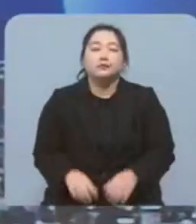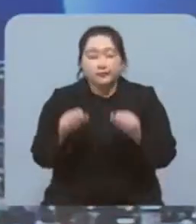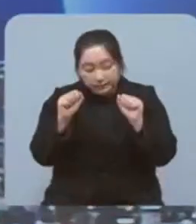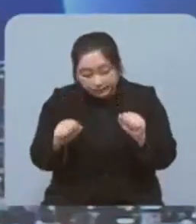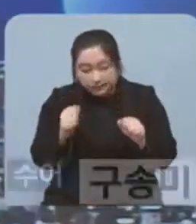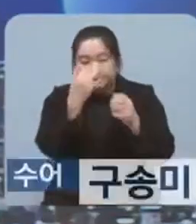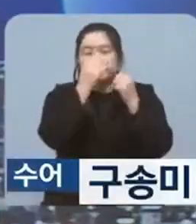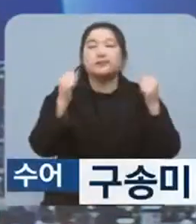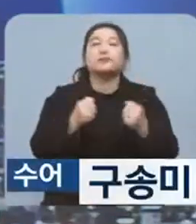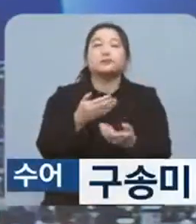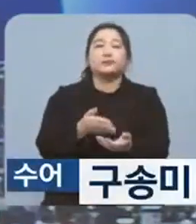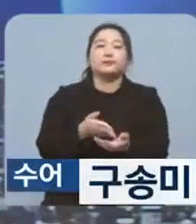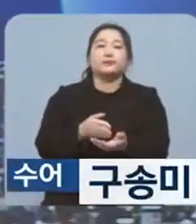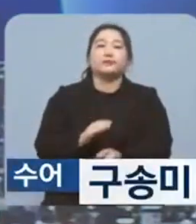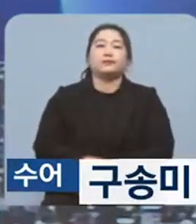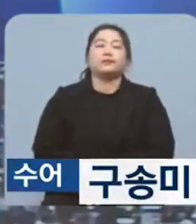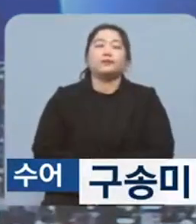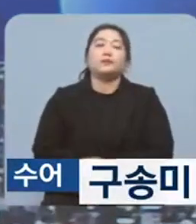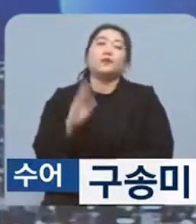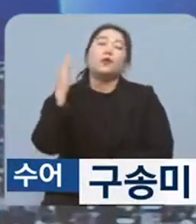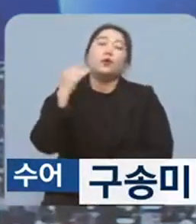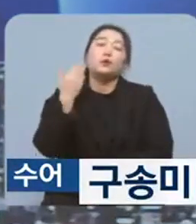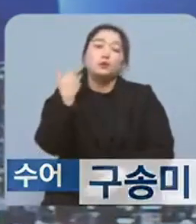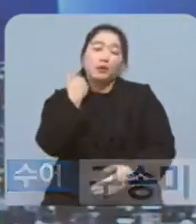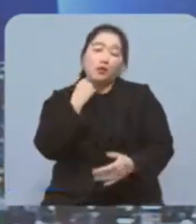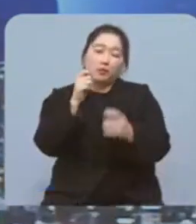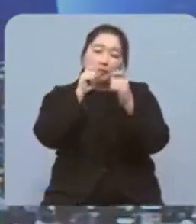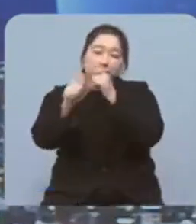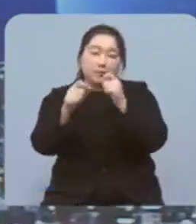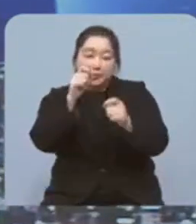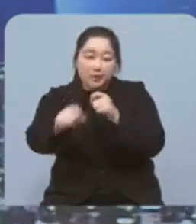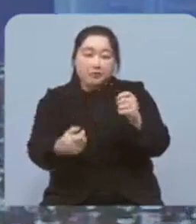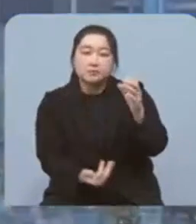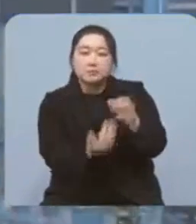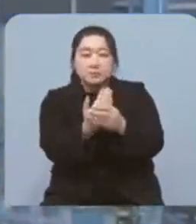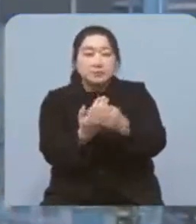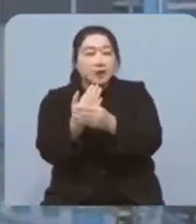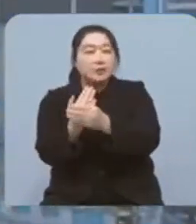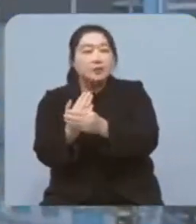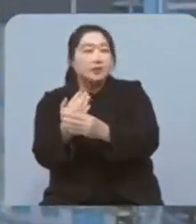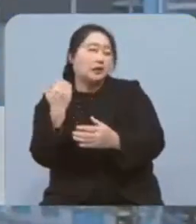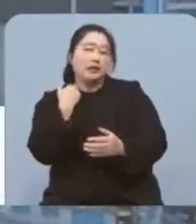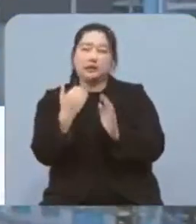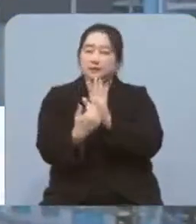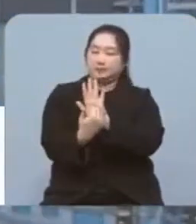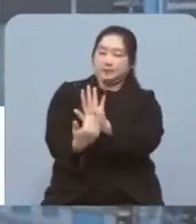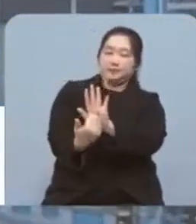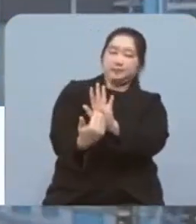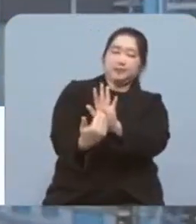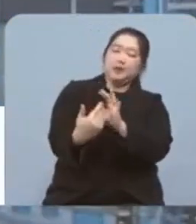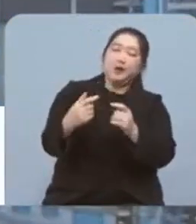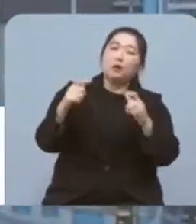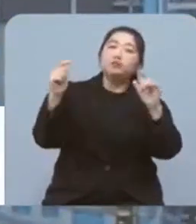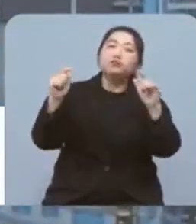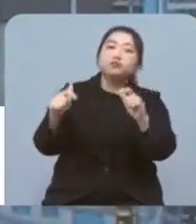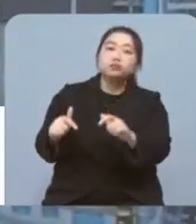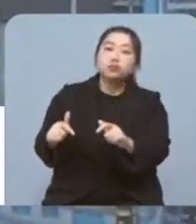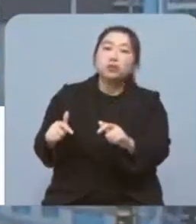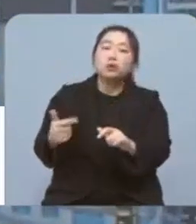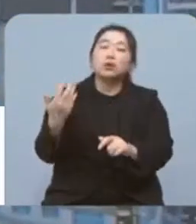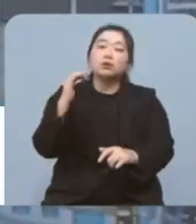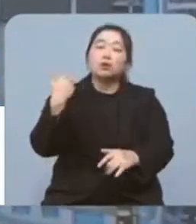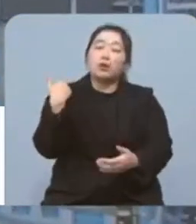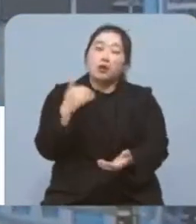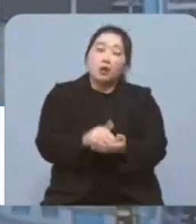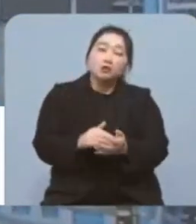안녕하십니까이어서 충북 뉴스입니다 최근 전세사기 사건 때문에 한동안 전세를 기피하면서 수요까지 줄었는데요 최근에